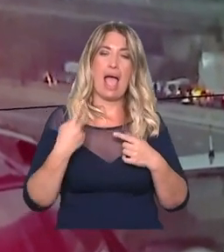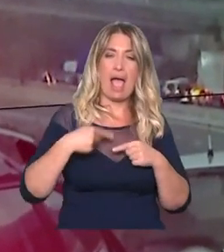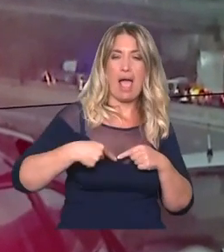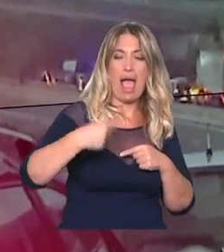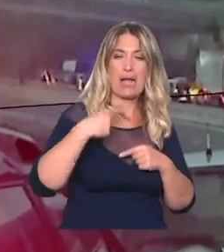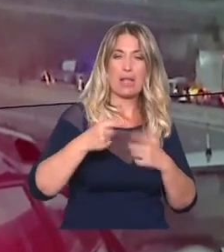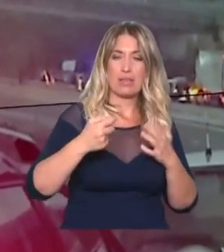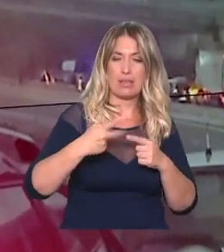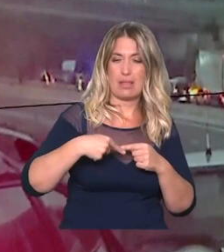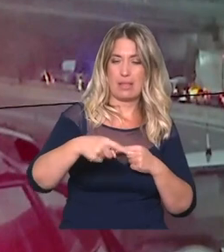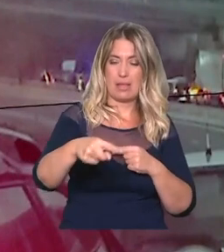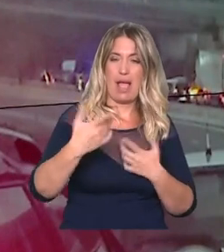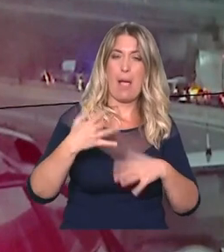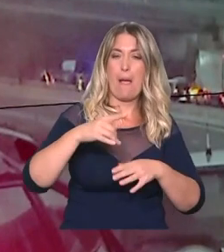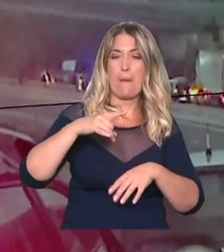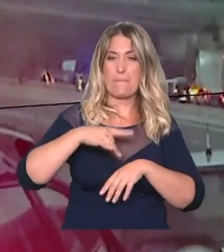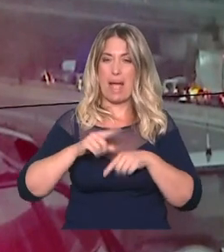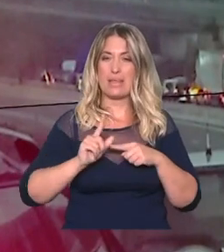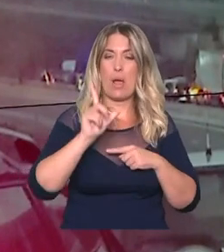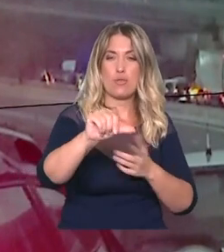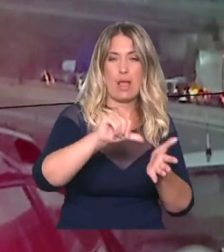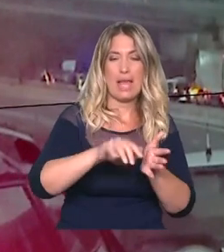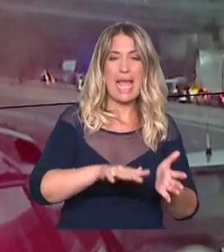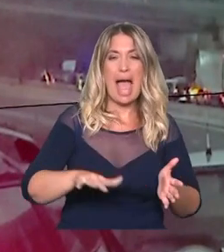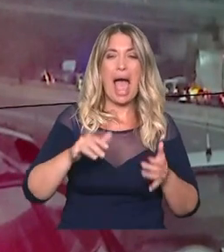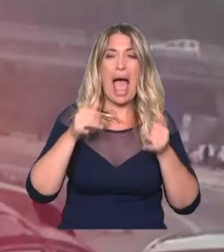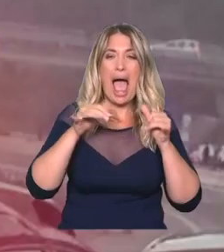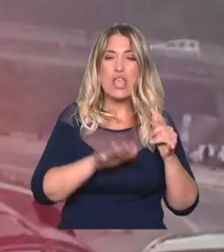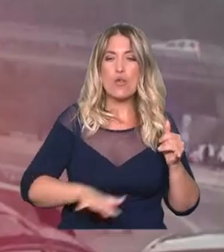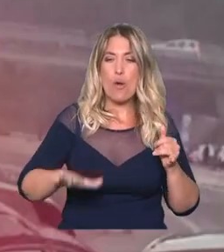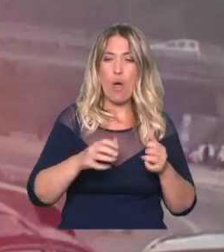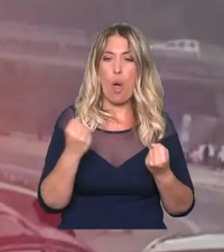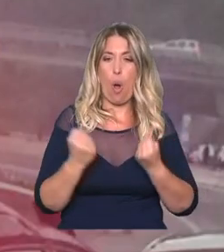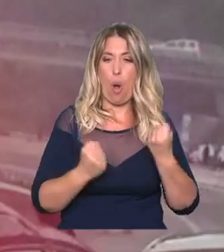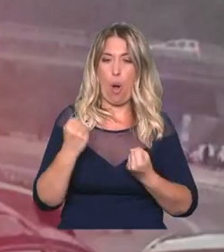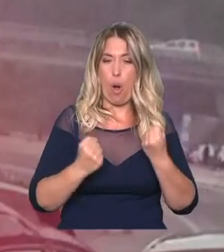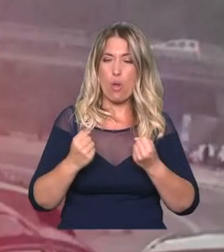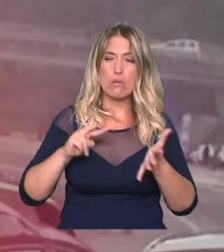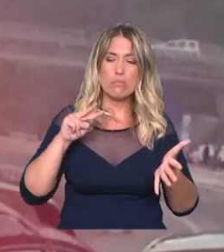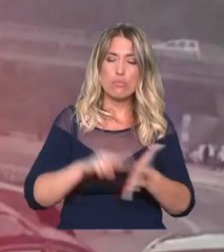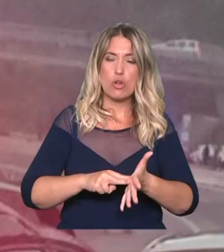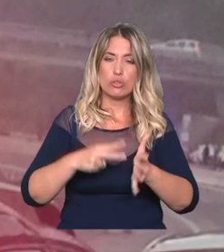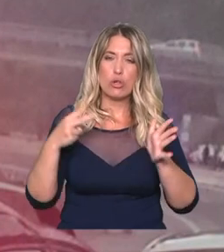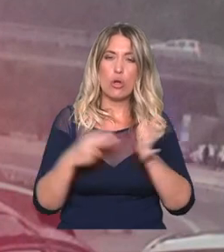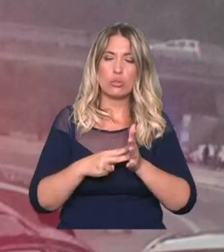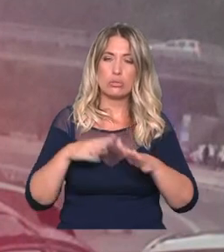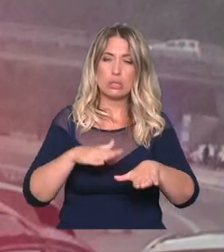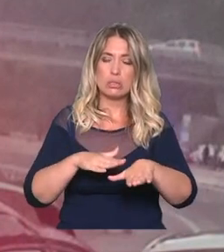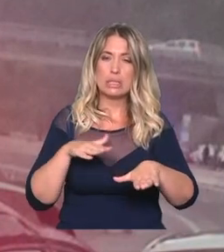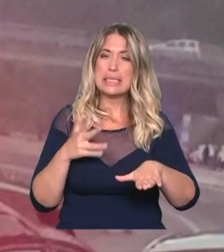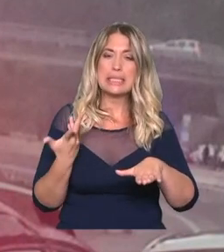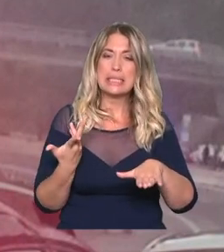είναι η Εθνική Οδός Πατρών Αθηνών, είναι στο ύψος του Αιγείου. Ναι. Θα πρέπει οι οδηγοί να είναι πάρα πολύ προσεκτικοί, διότι λόγω